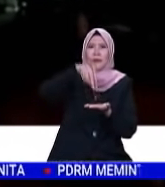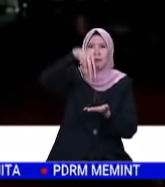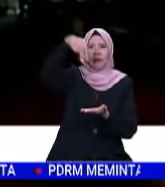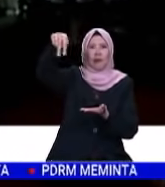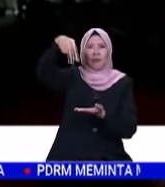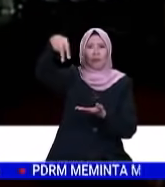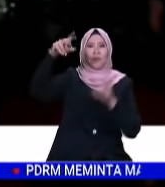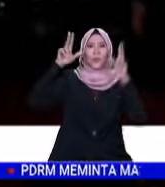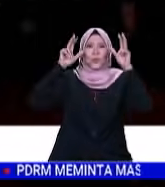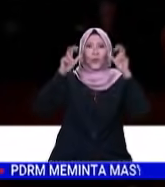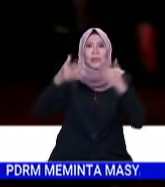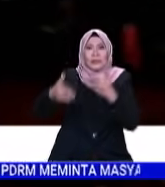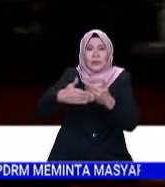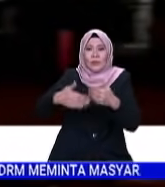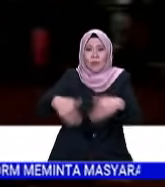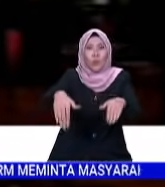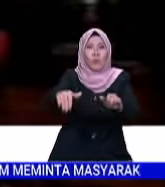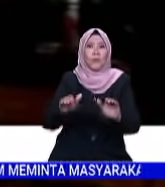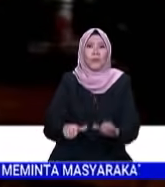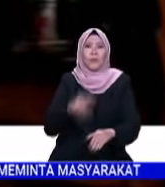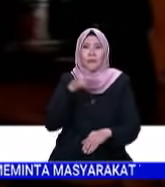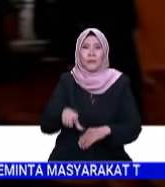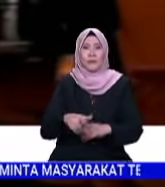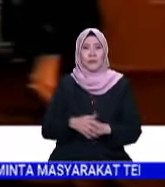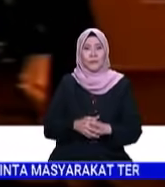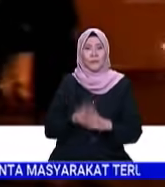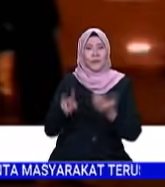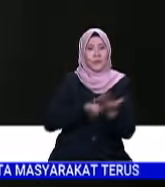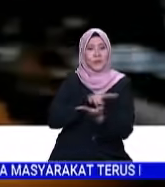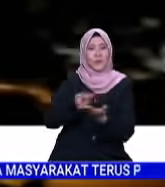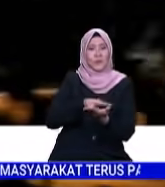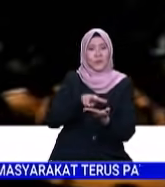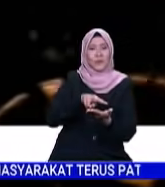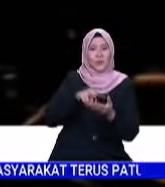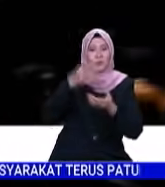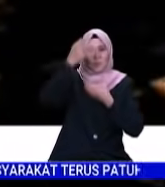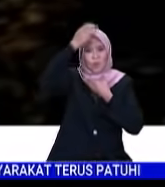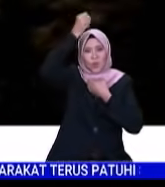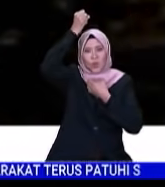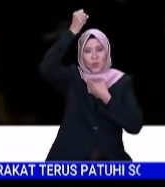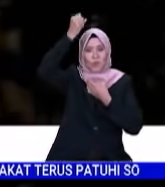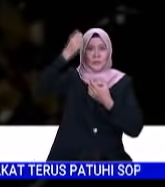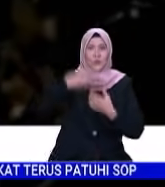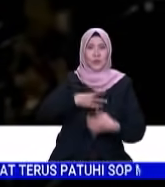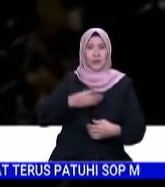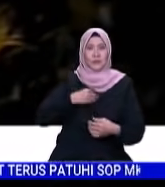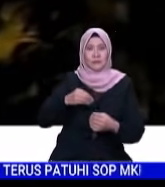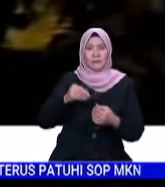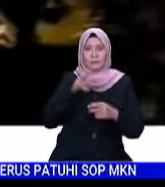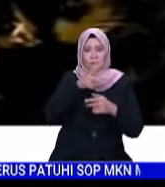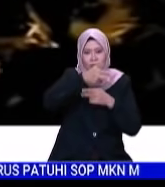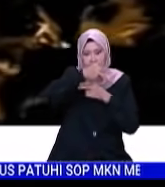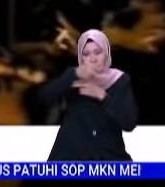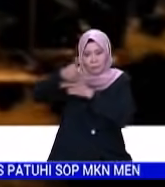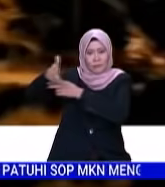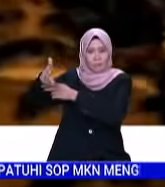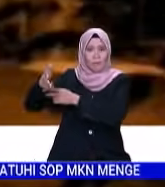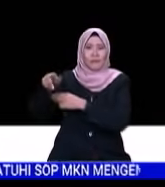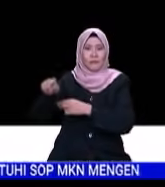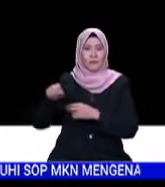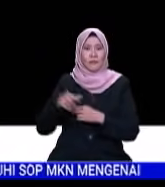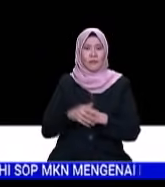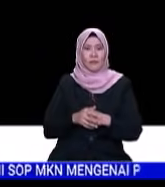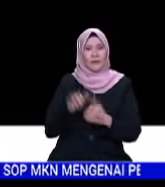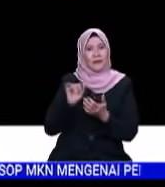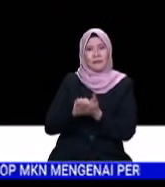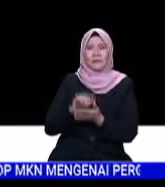rumahnya terletak berhampiran kubur lama. Video pocong itu juga dirakam secara spontan oleh bapanya. Walaupun baginya